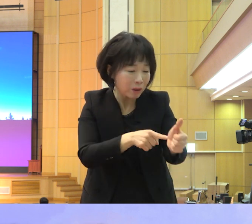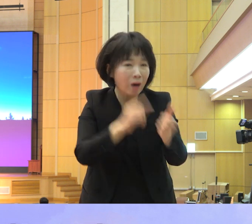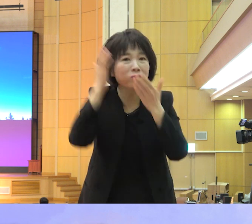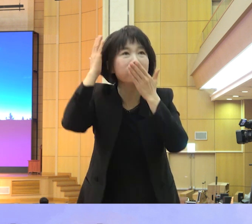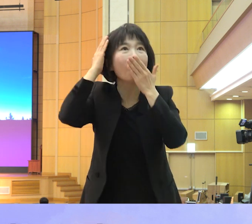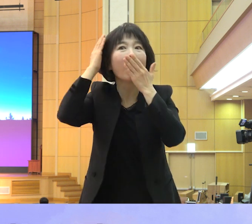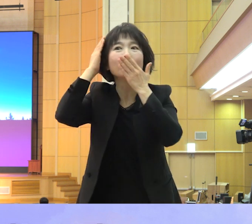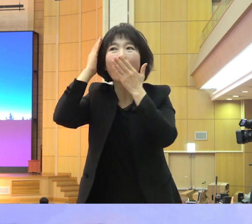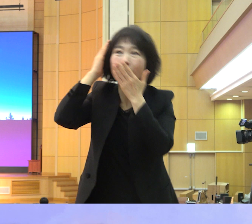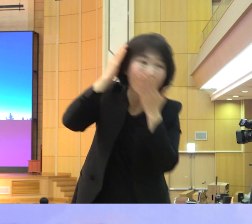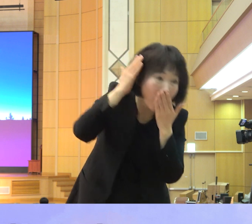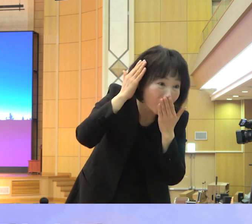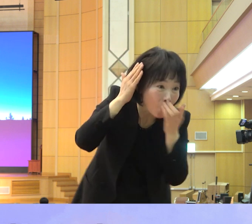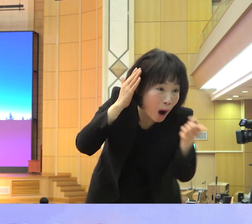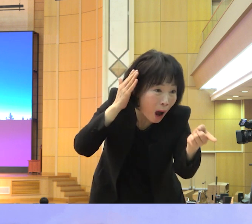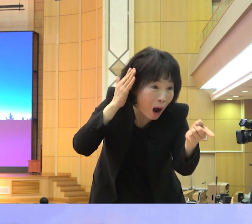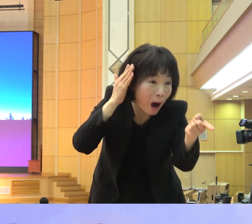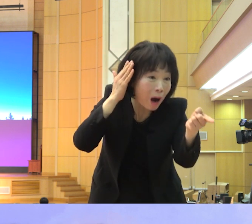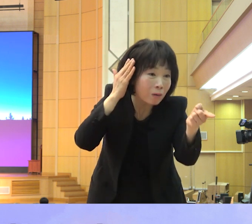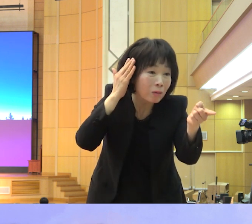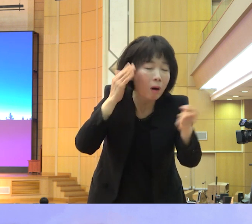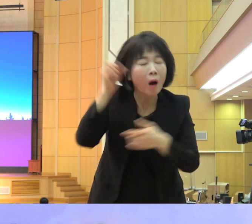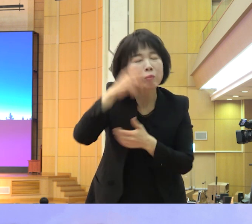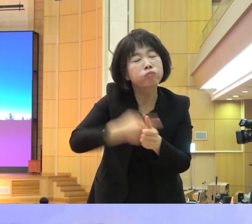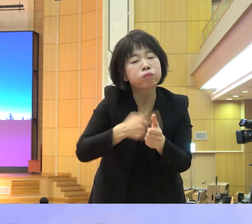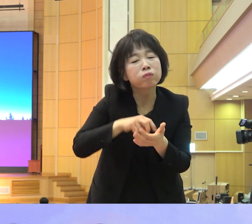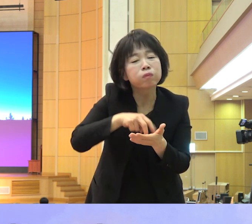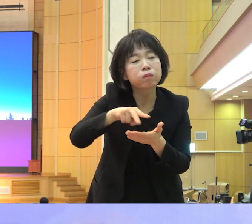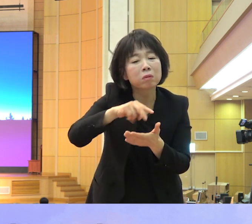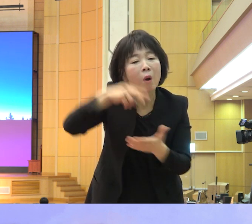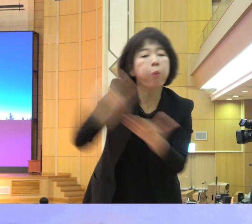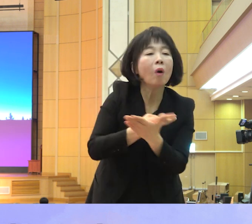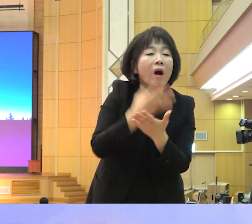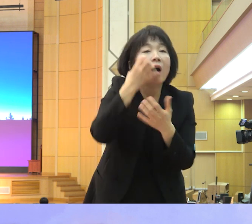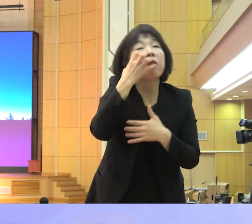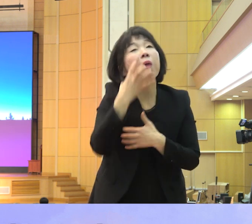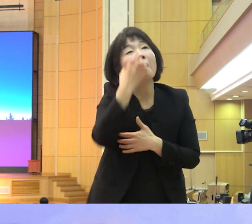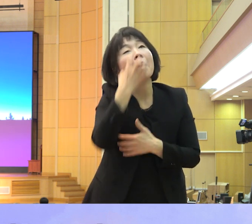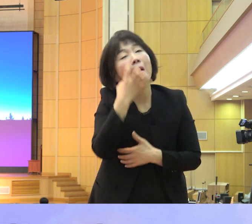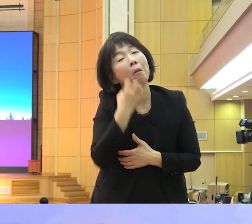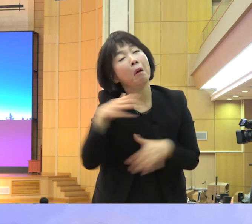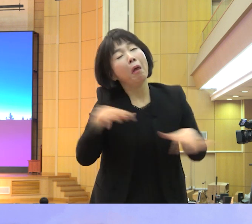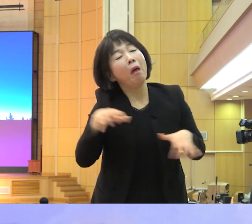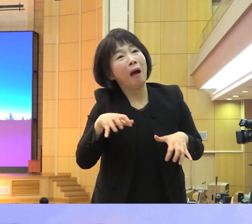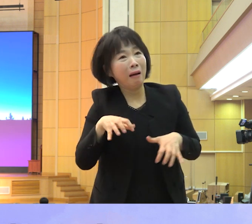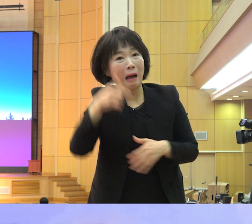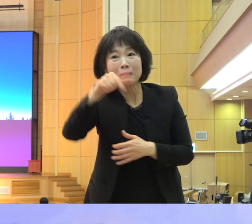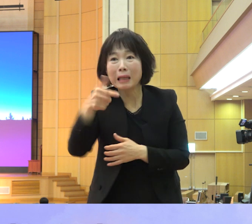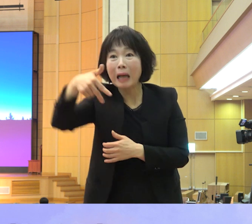고침받으려고 데려왔는데, 예수님이 베드로와 야고보와 요한 세 제자를